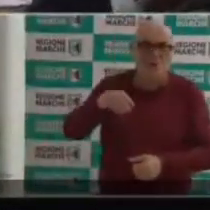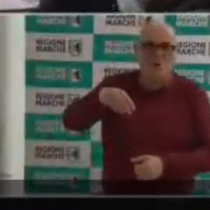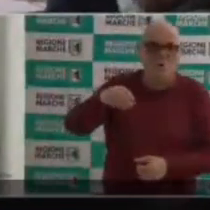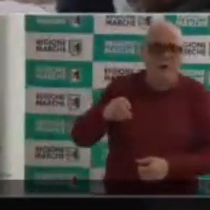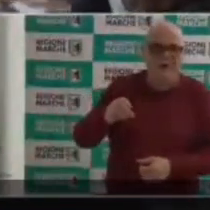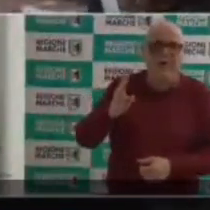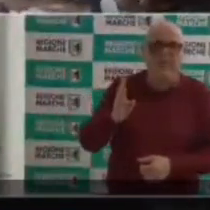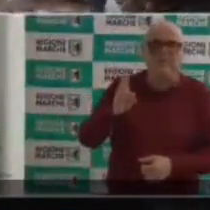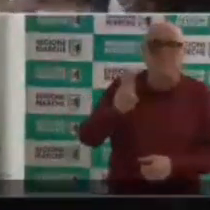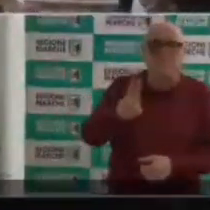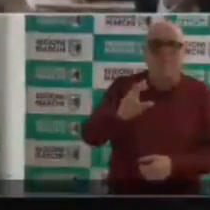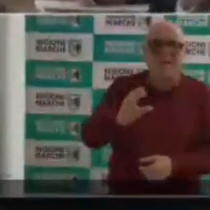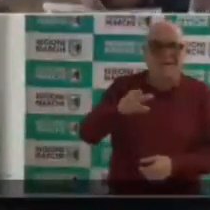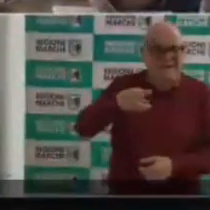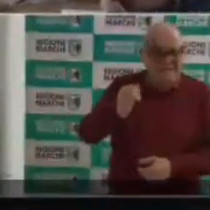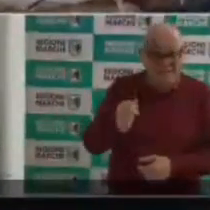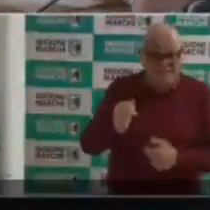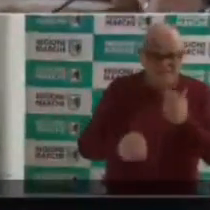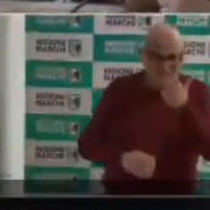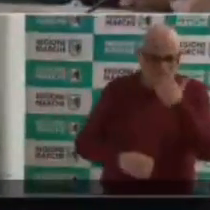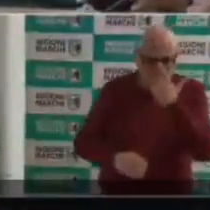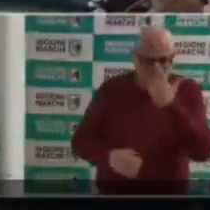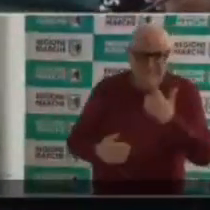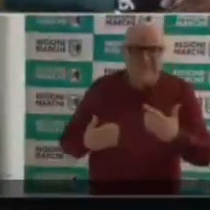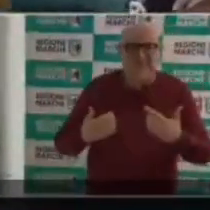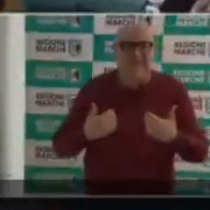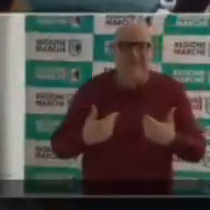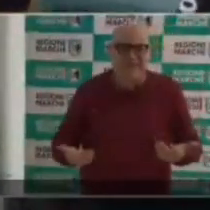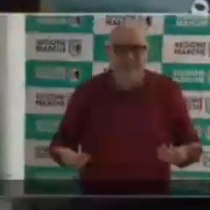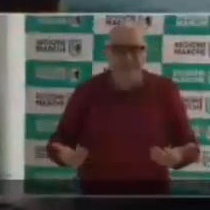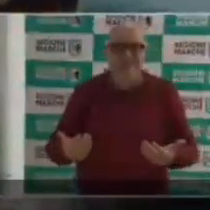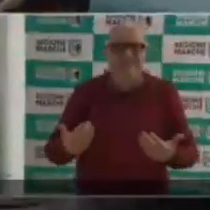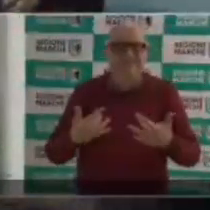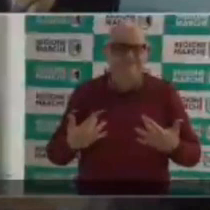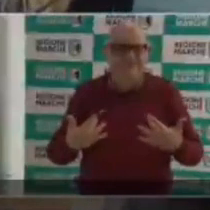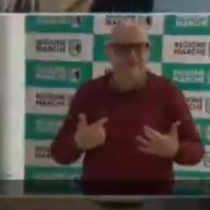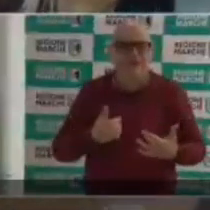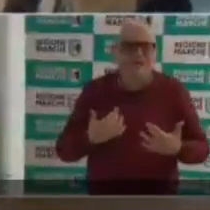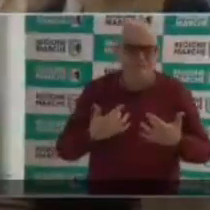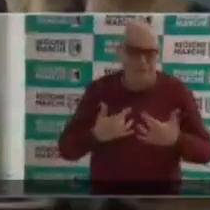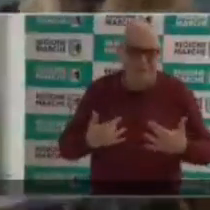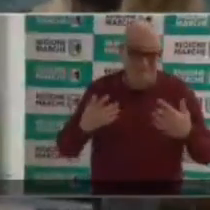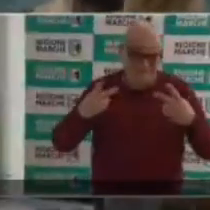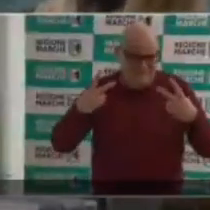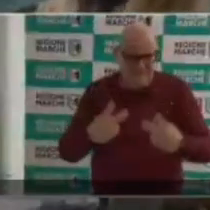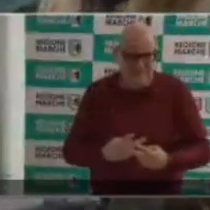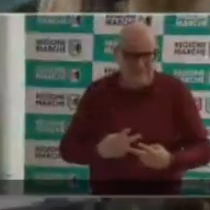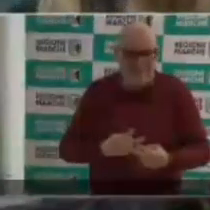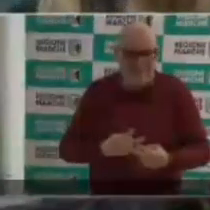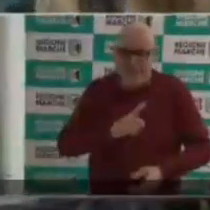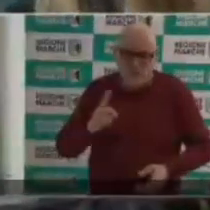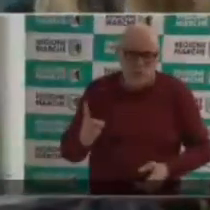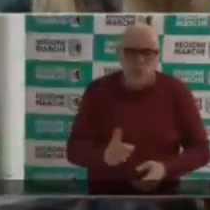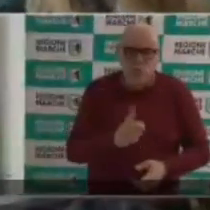Sì, grazie Giovanni. Io devo fare innanzitutto in apertura un ringraziamento vero a tutte le